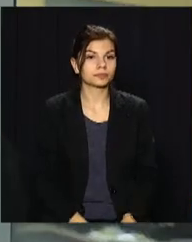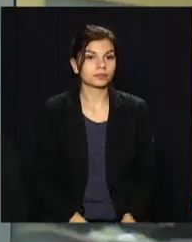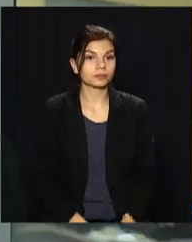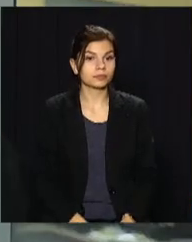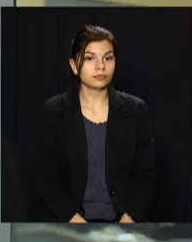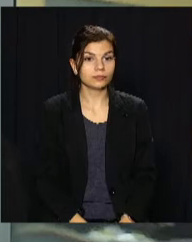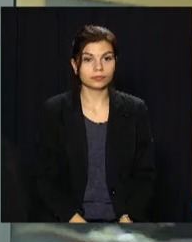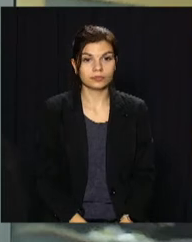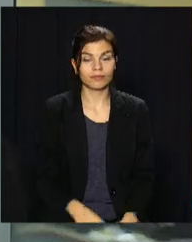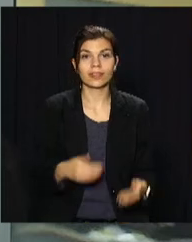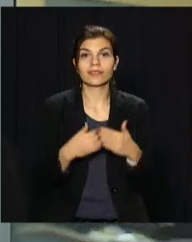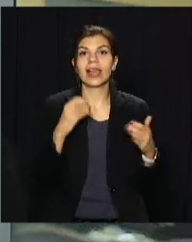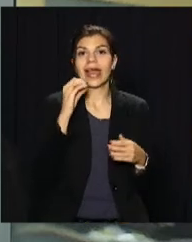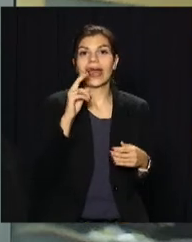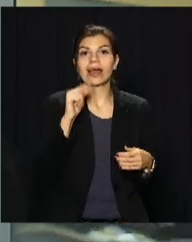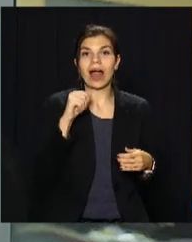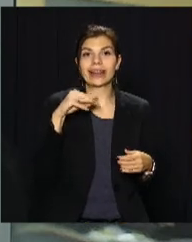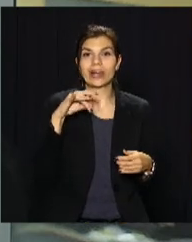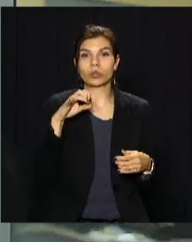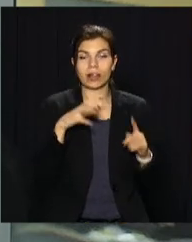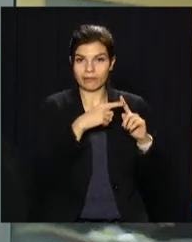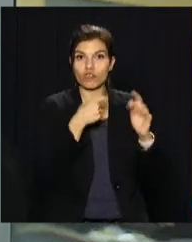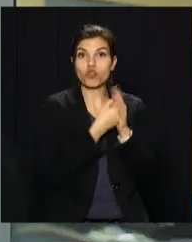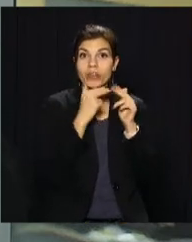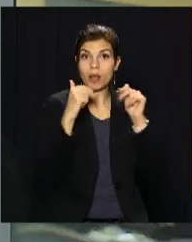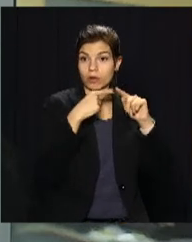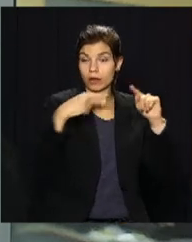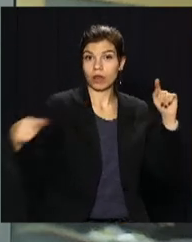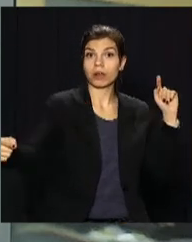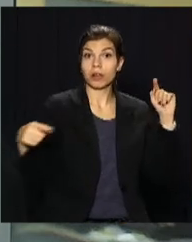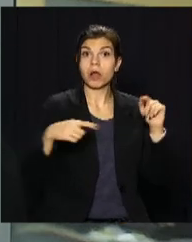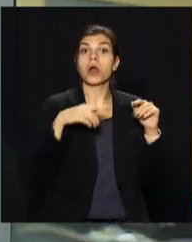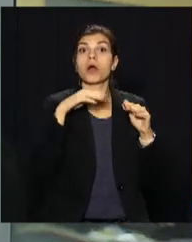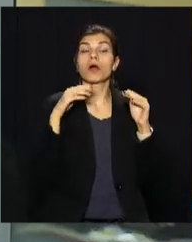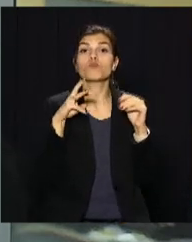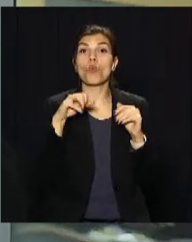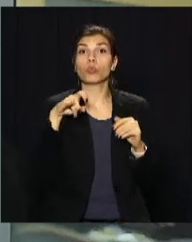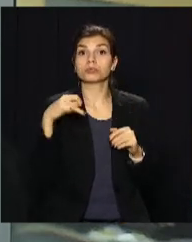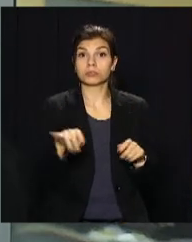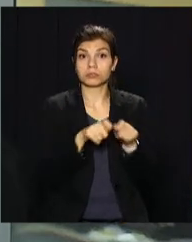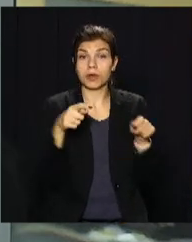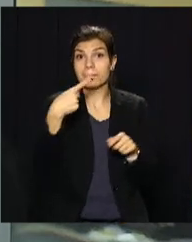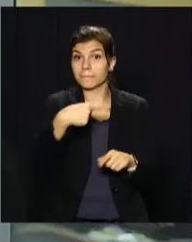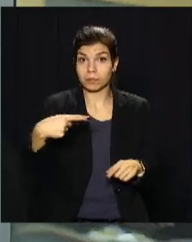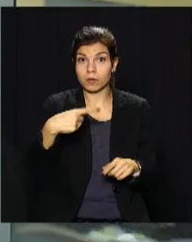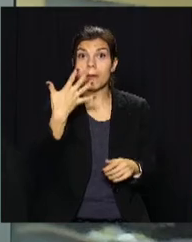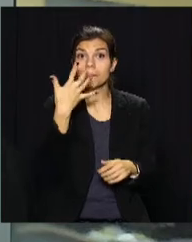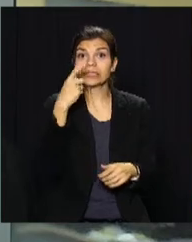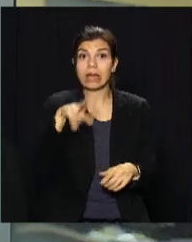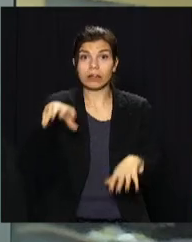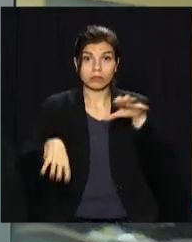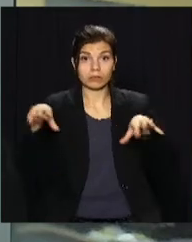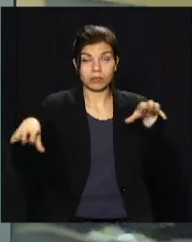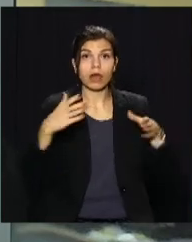Від Катеринославу до Дніпра у будинку губернатора відкрився музей міста. На першому поверсі 5 залів із